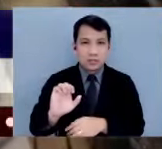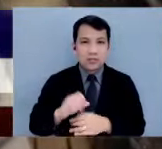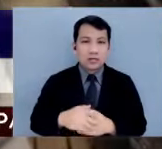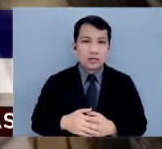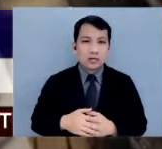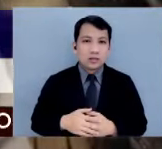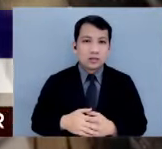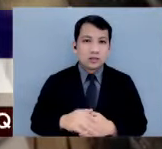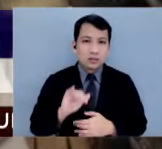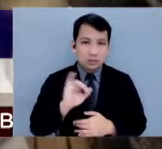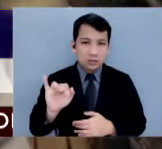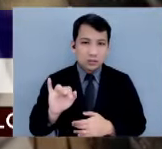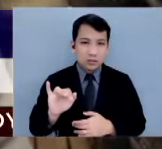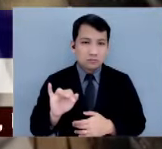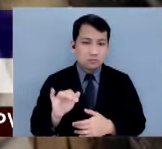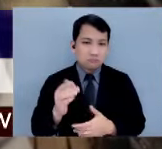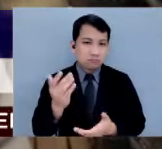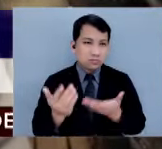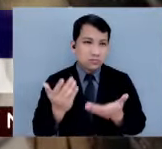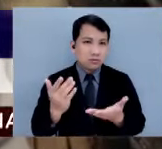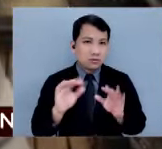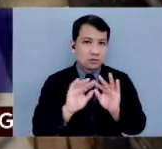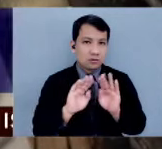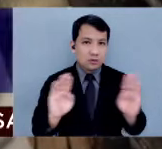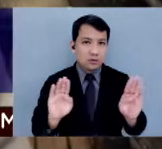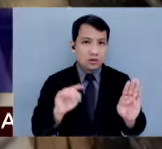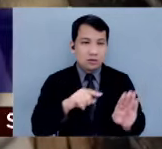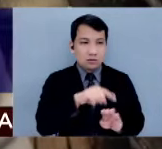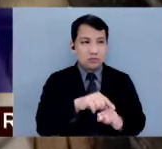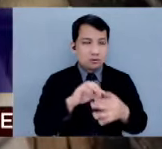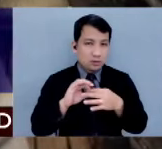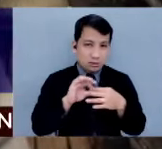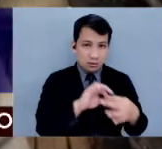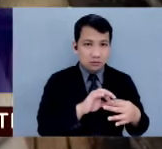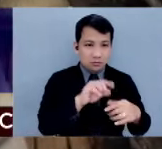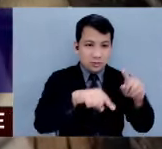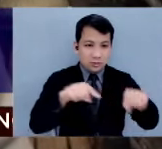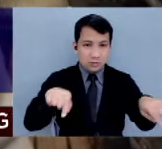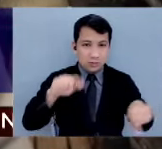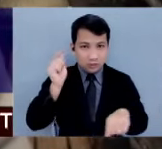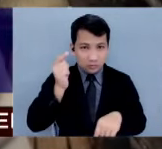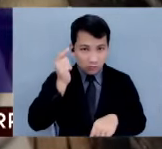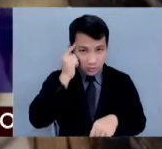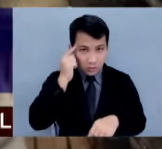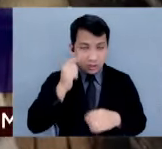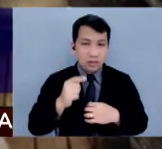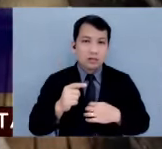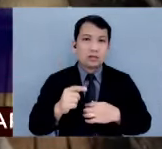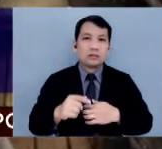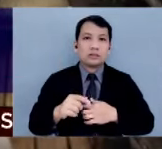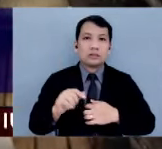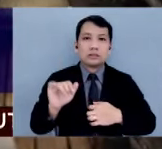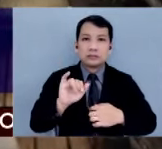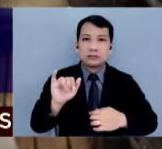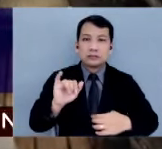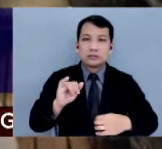ay na-unseal, makikipagtulungan na siya sa iba't ibang ahensya ng pamahalaan at tulad ng Interpol, which is an